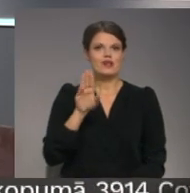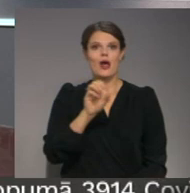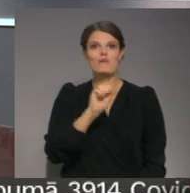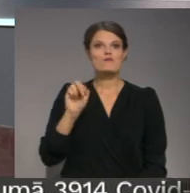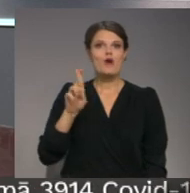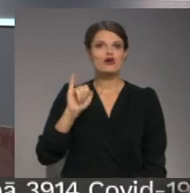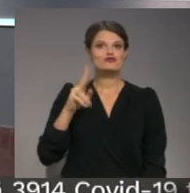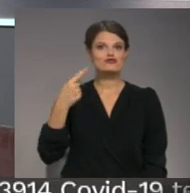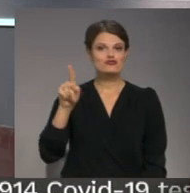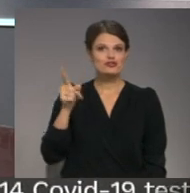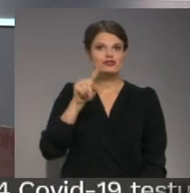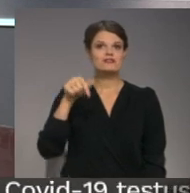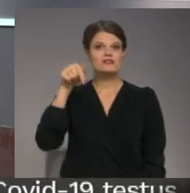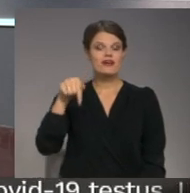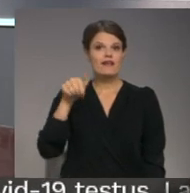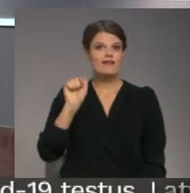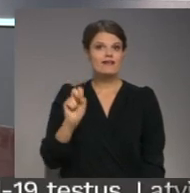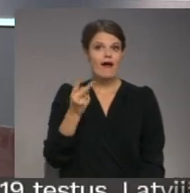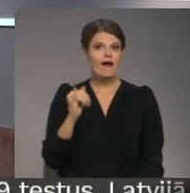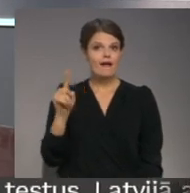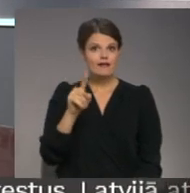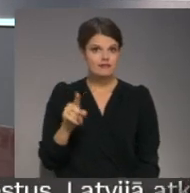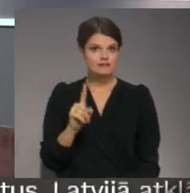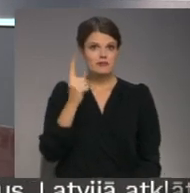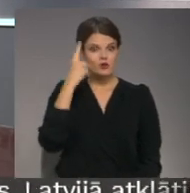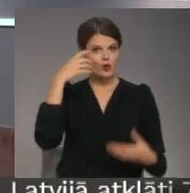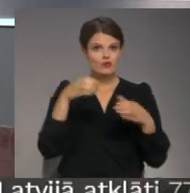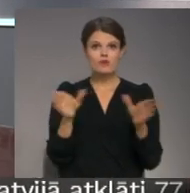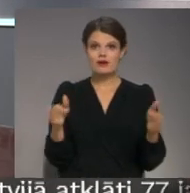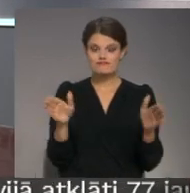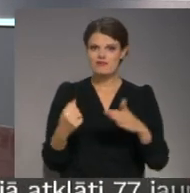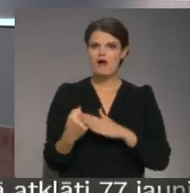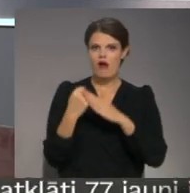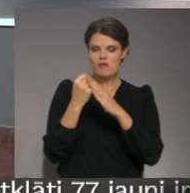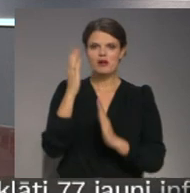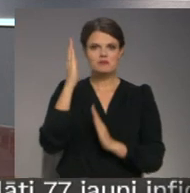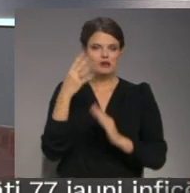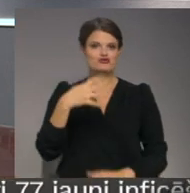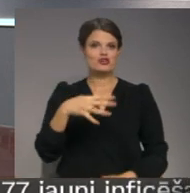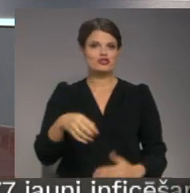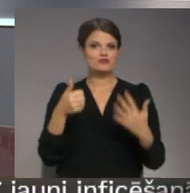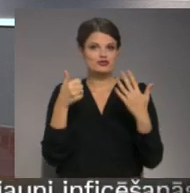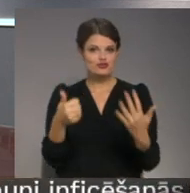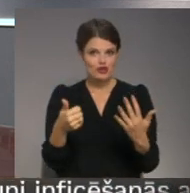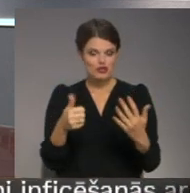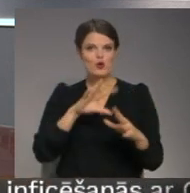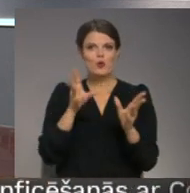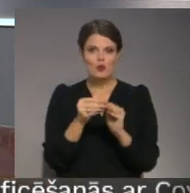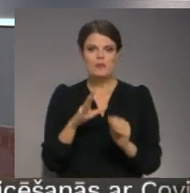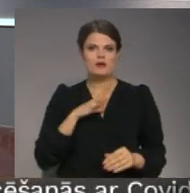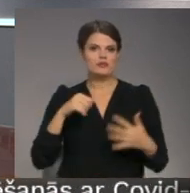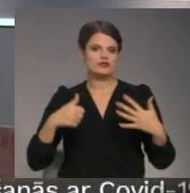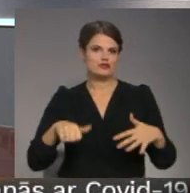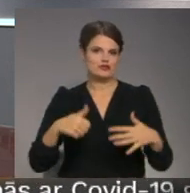jaunās Rīgas domas sēdē par Staķi nobalsoja 46 no 60 domas deputātiem. Tādējādi Staķi mēra amatā ir atbalstījuši